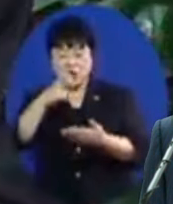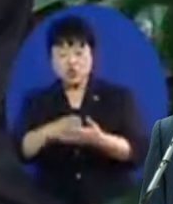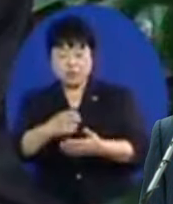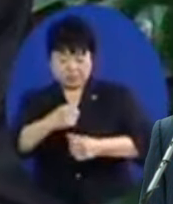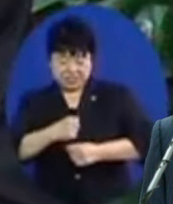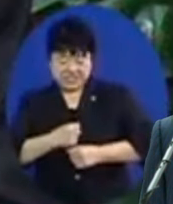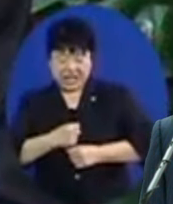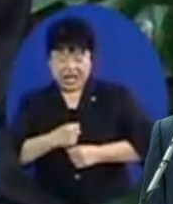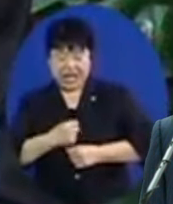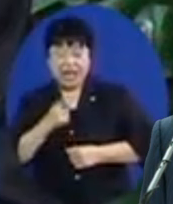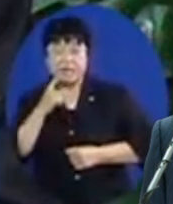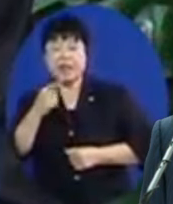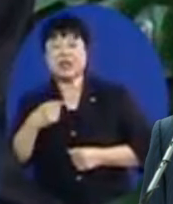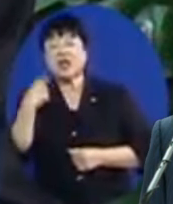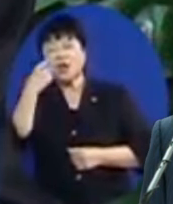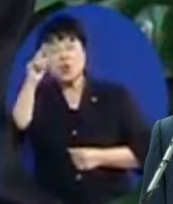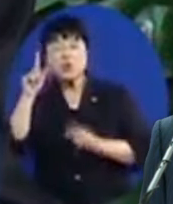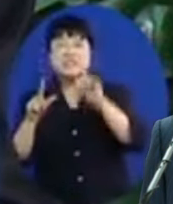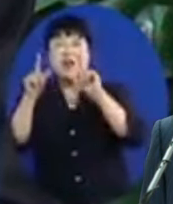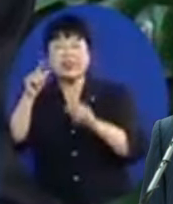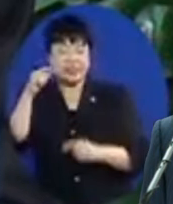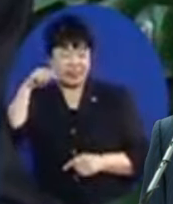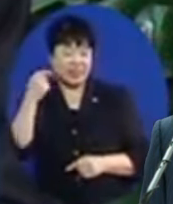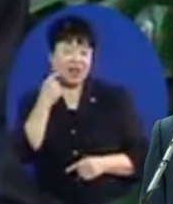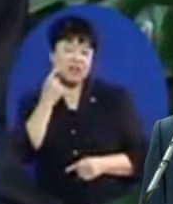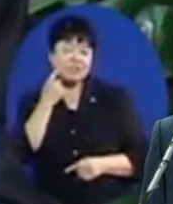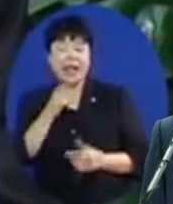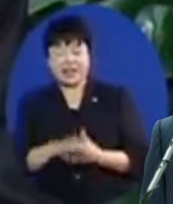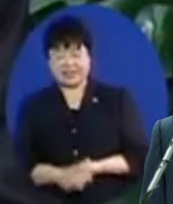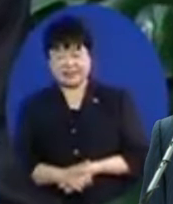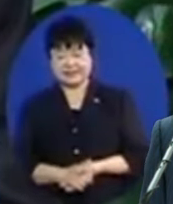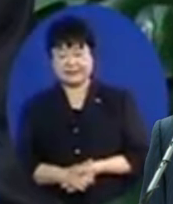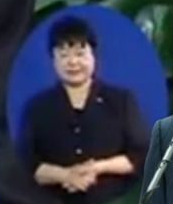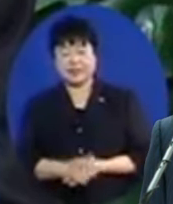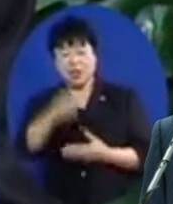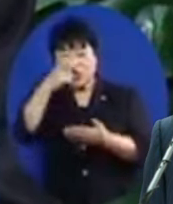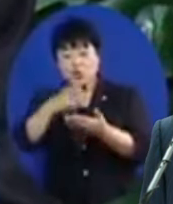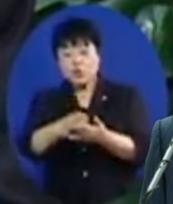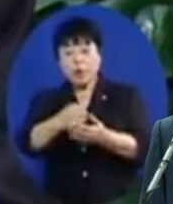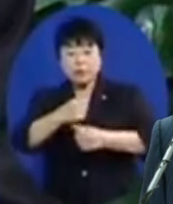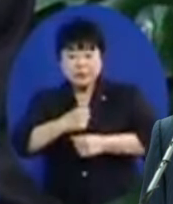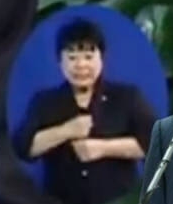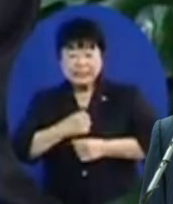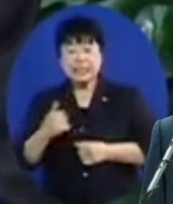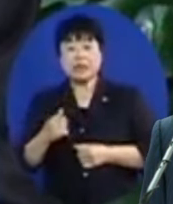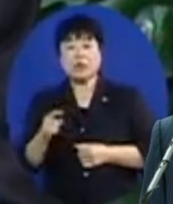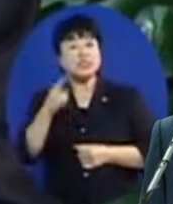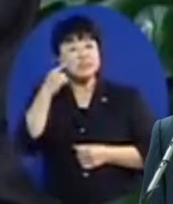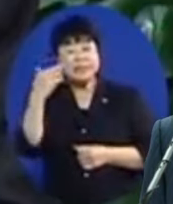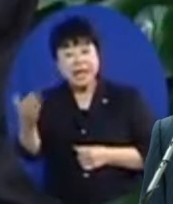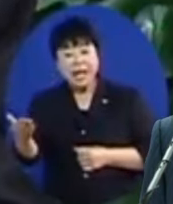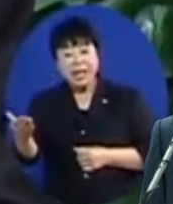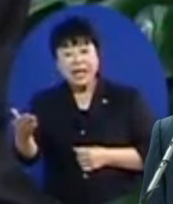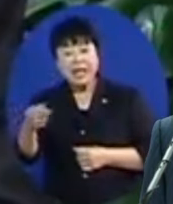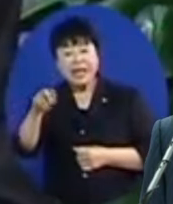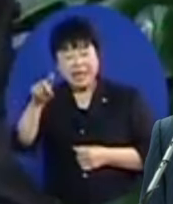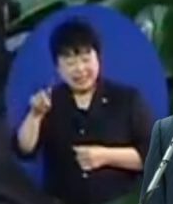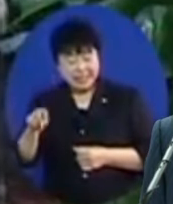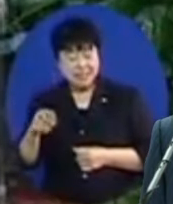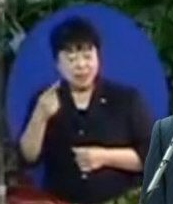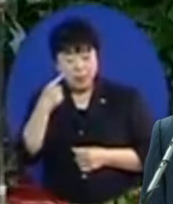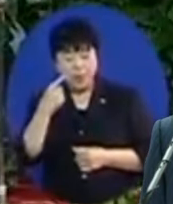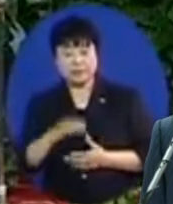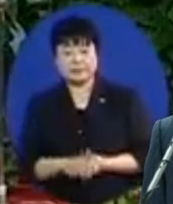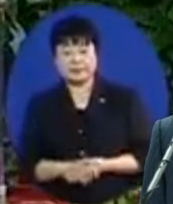지키고 삽니다. 위선자입니다. 거짓말쟁이입니다. 율법을 다 지키고 사는 사람이 어디 있습니까? 갈라디아서 3장